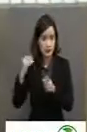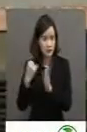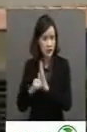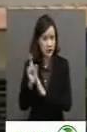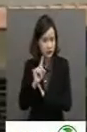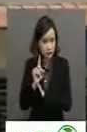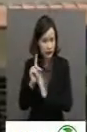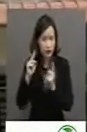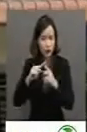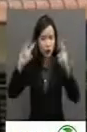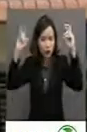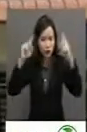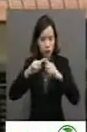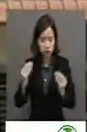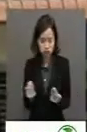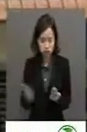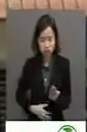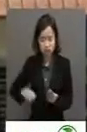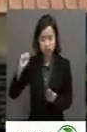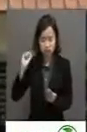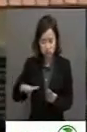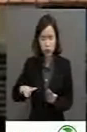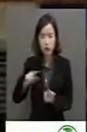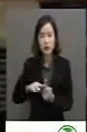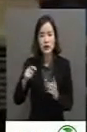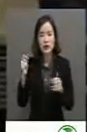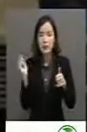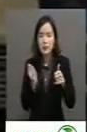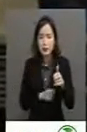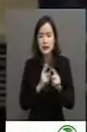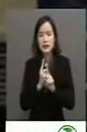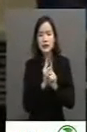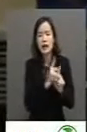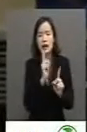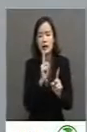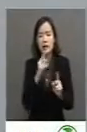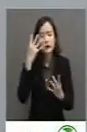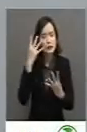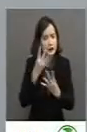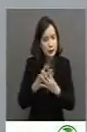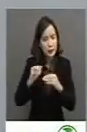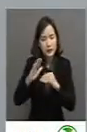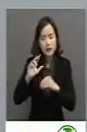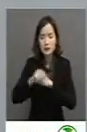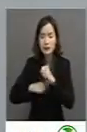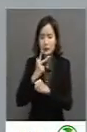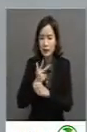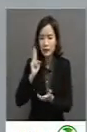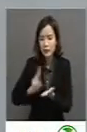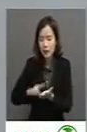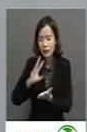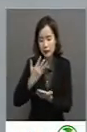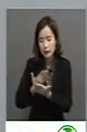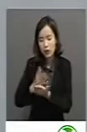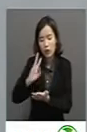าเรื่องประเด็นการทำแท้งมันก็จะมีโทษตามอาญาจำคุกไม่เกิน3ปีปรับไม่เกิน 6,000 บาทหรือทั้งจ